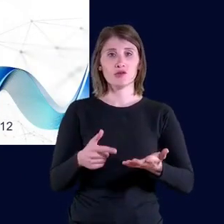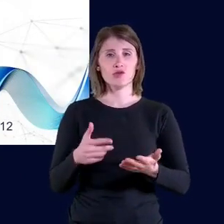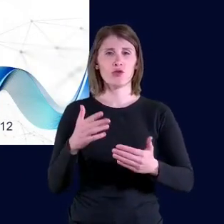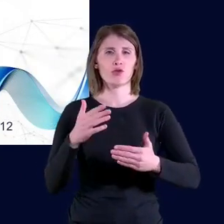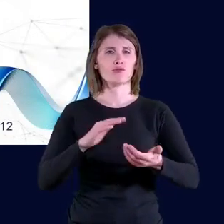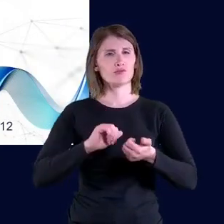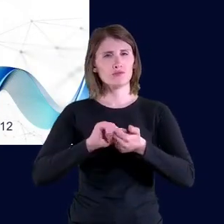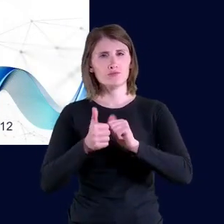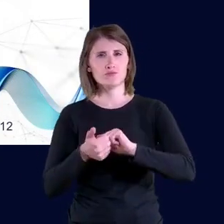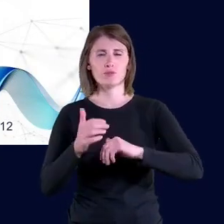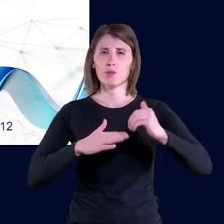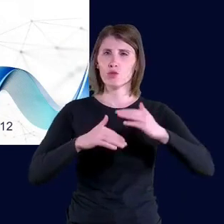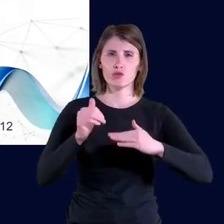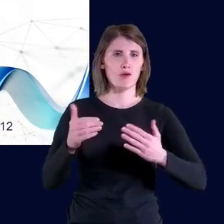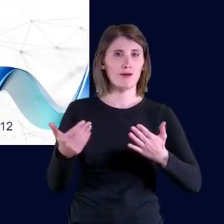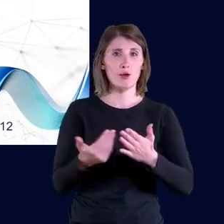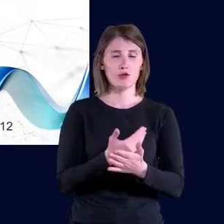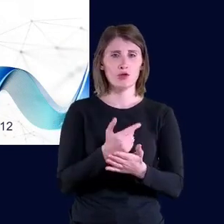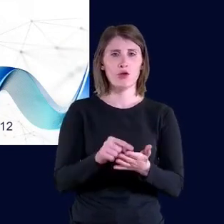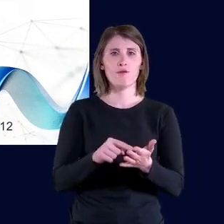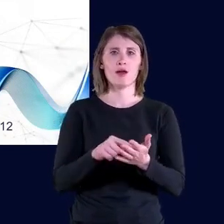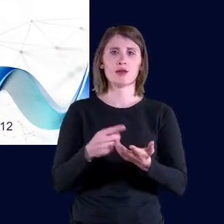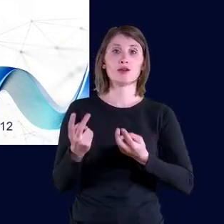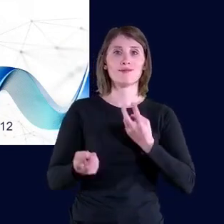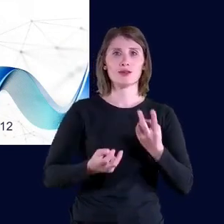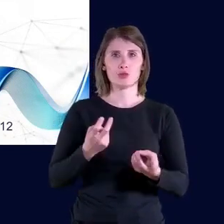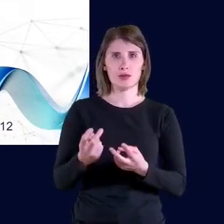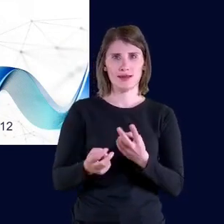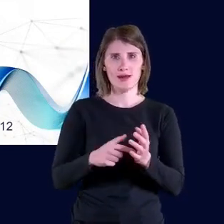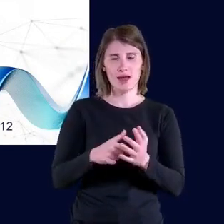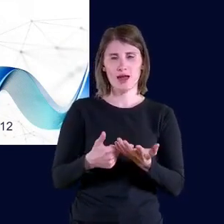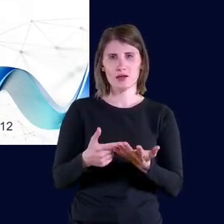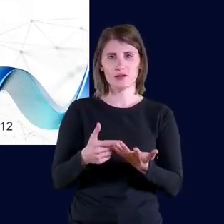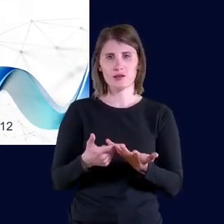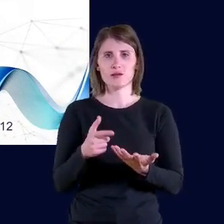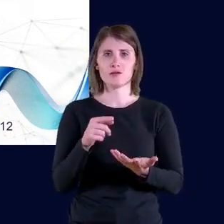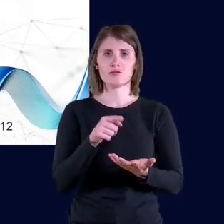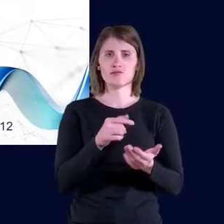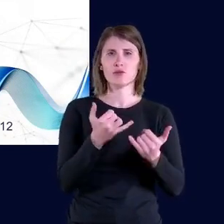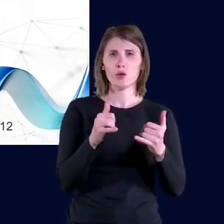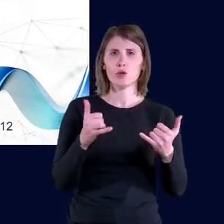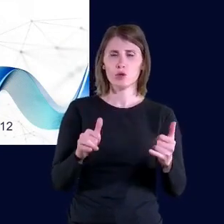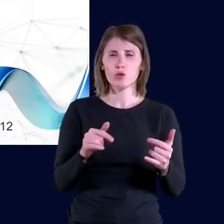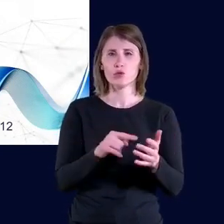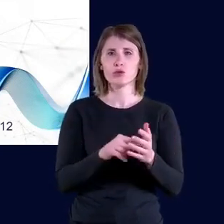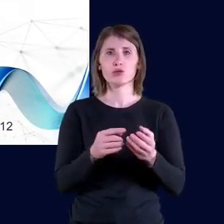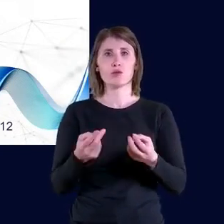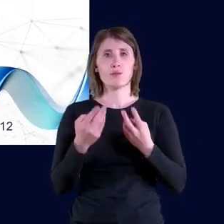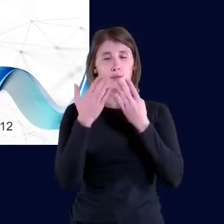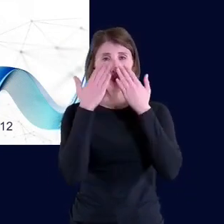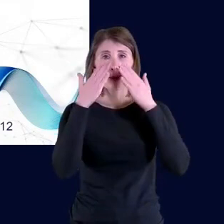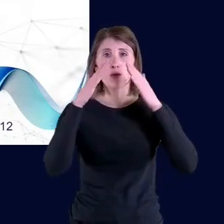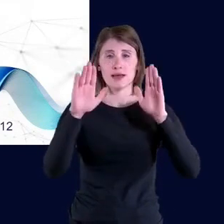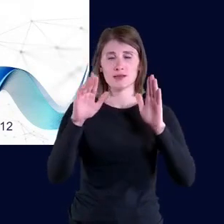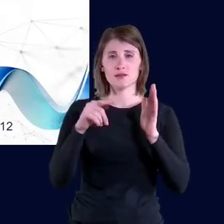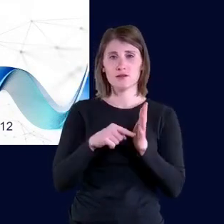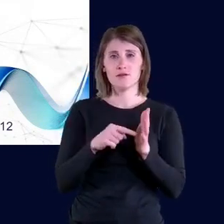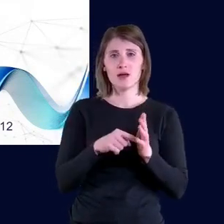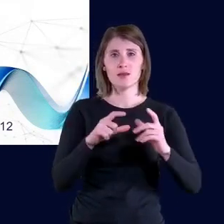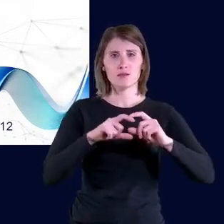też przebudowana strona wyników wyszukiwania obiekty domyślnie prezentowane są teraz w postaci